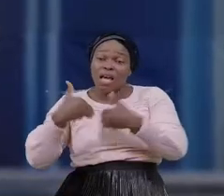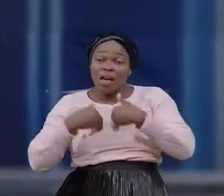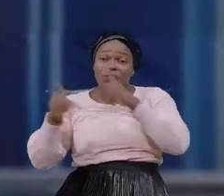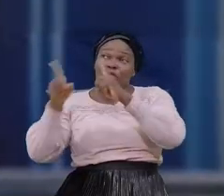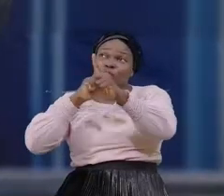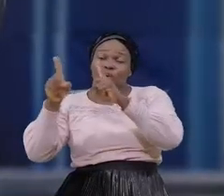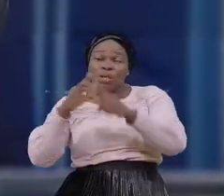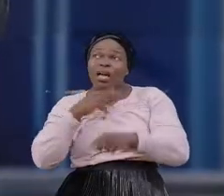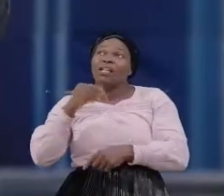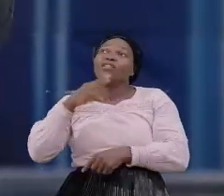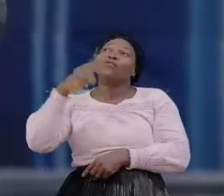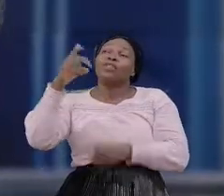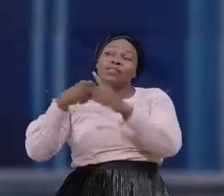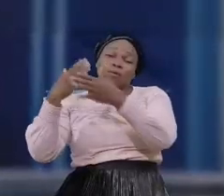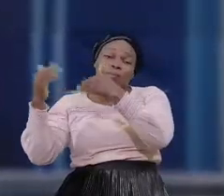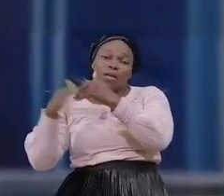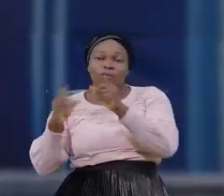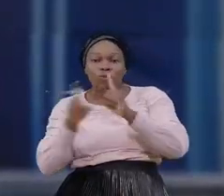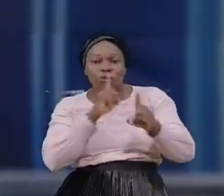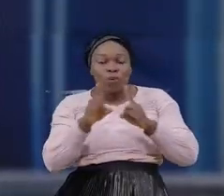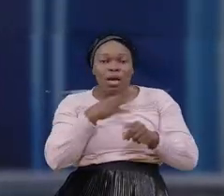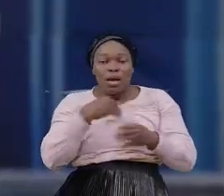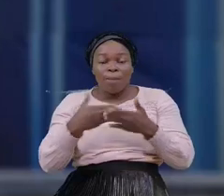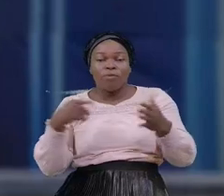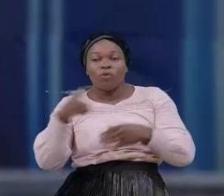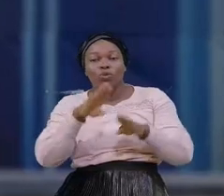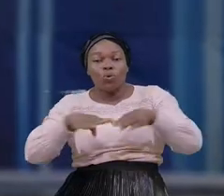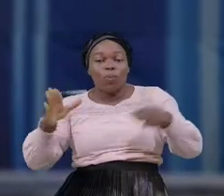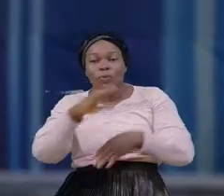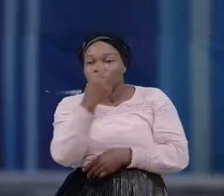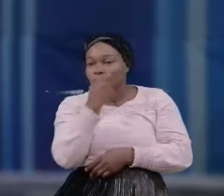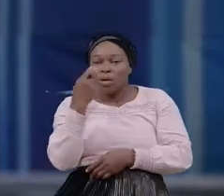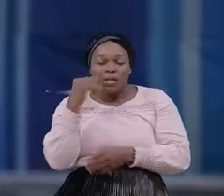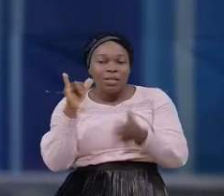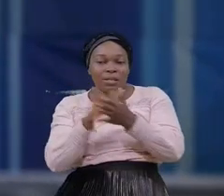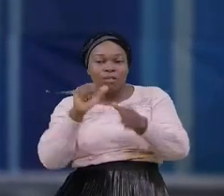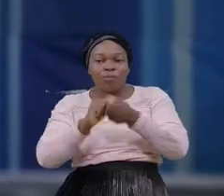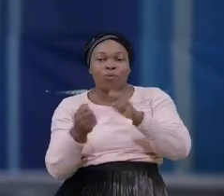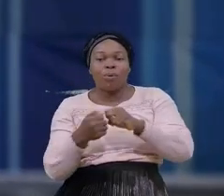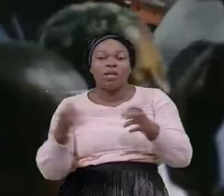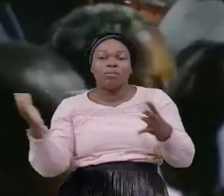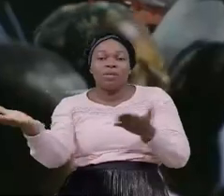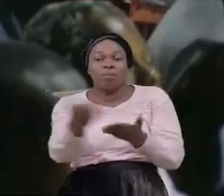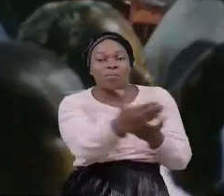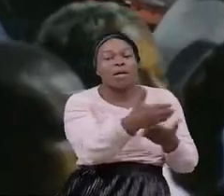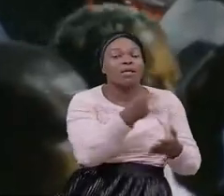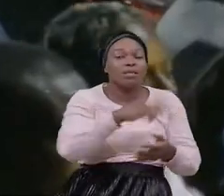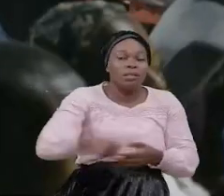ciel a parlé. Avant de savoir ce qui se passe, avant d'ouvrir les yeux, le cancer va plier ses bagages et